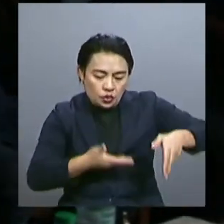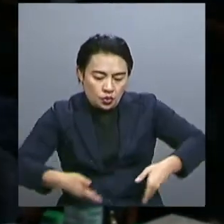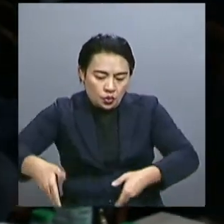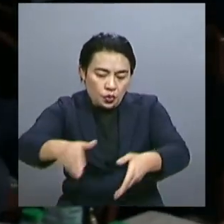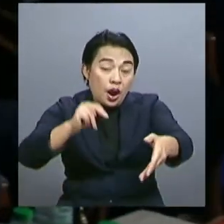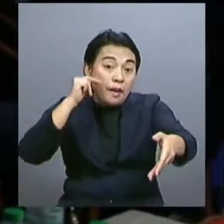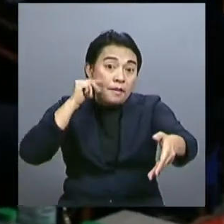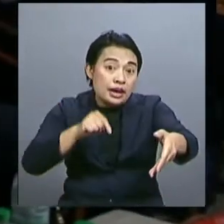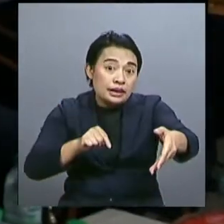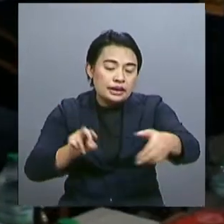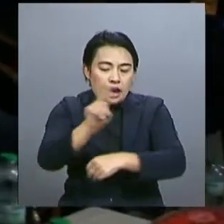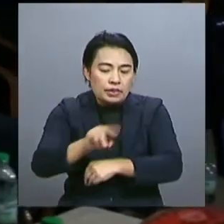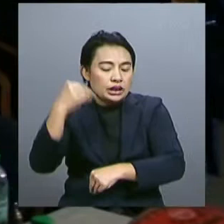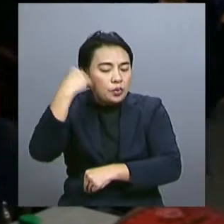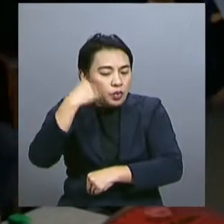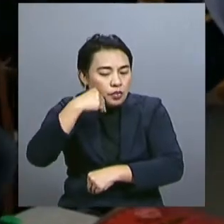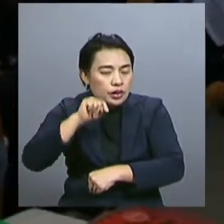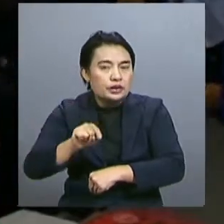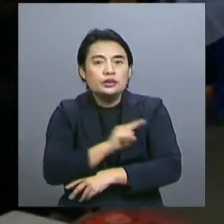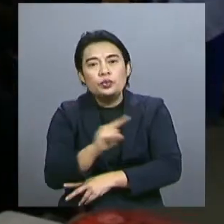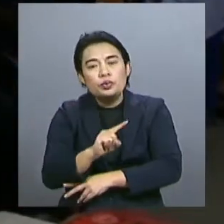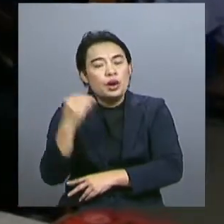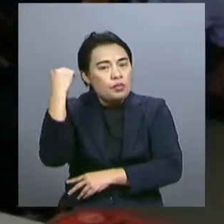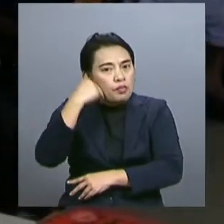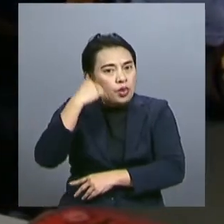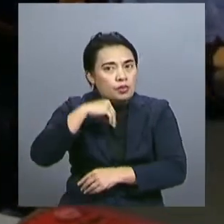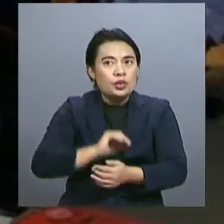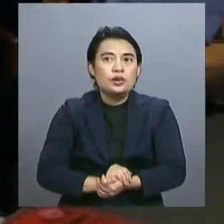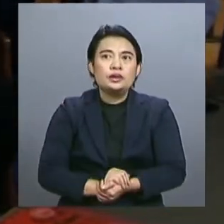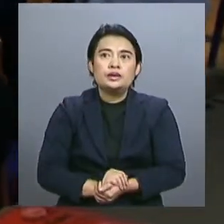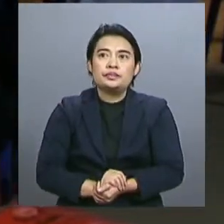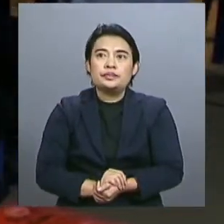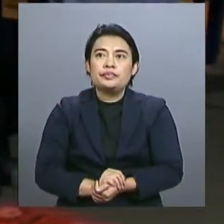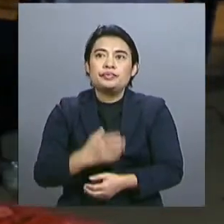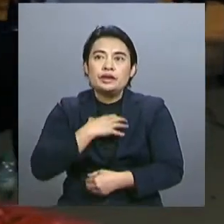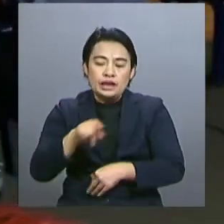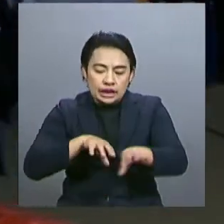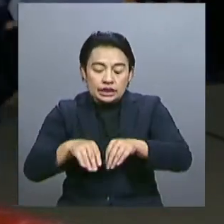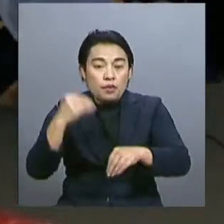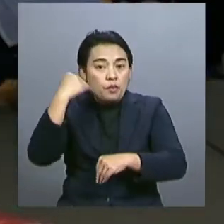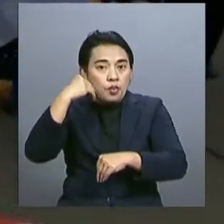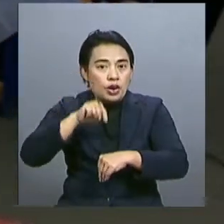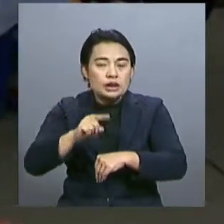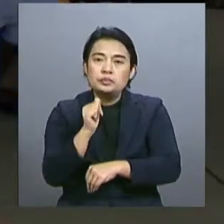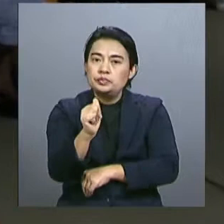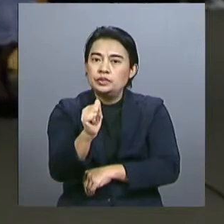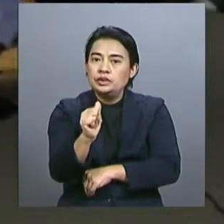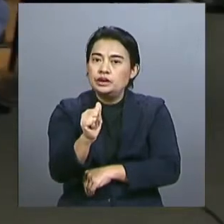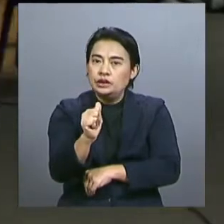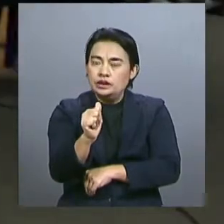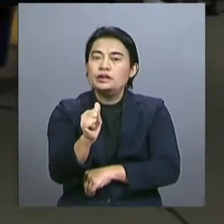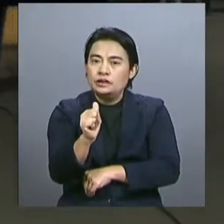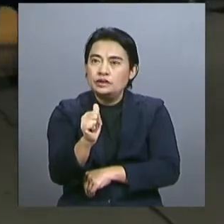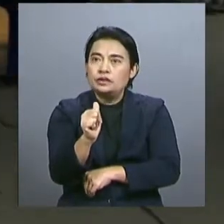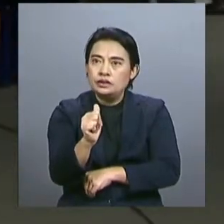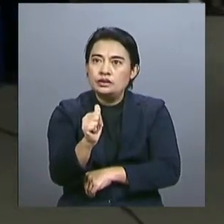ราได้ใช้ทอดกันอยู่ทุกวันในบ้านค่ะแล้วก็ยากให้งานนี้จะต่อไปเรื่อยๆเพราะมันเป็นที่ที่ดีแล้วได้สิทธิ์ถอดประเพณีของ